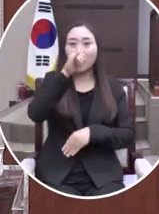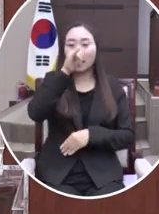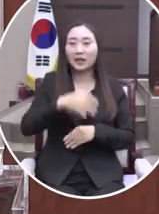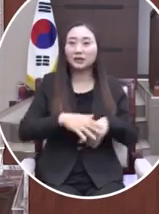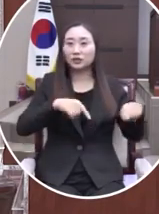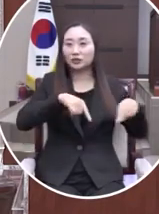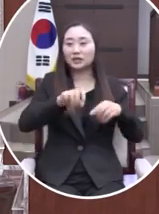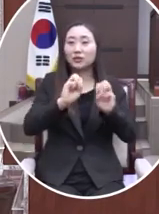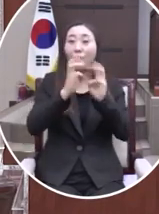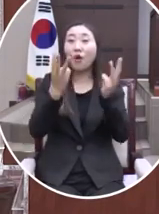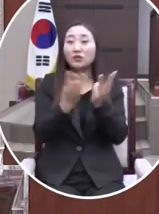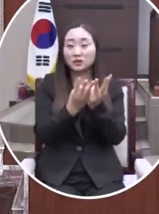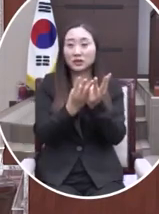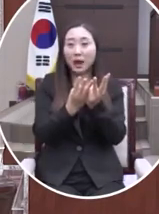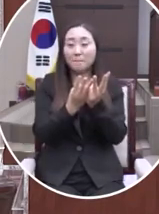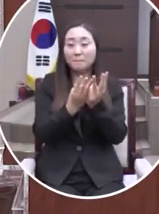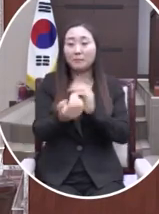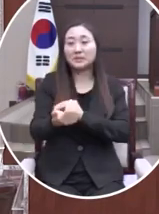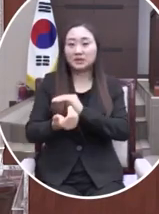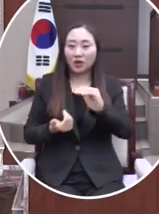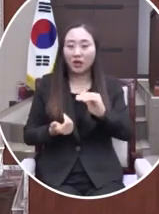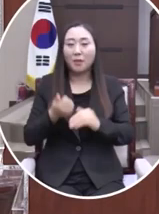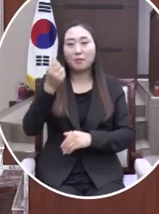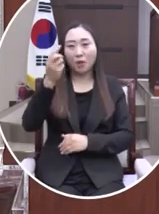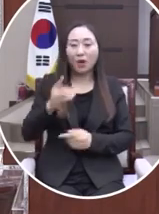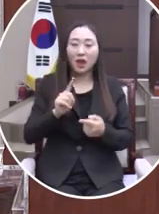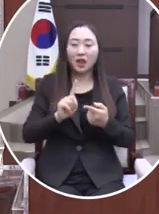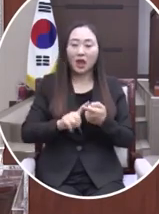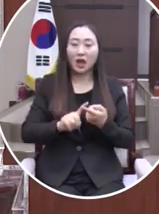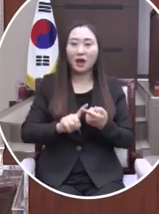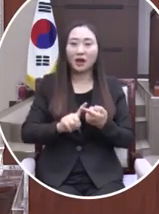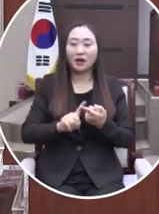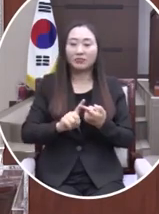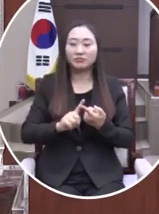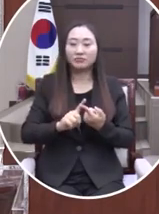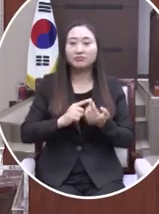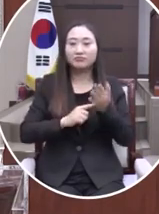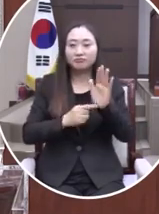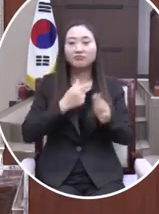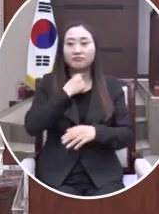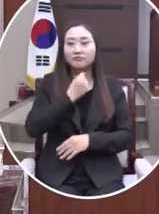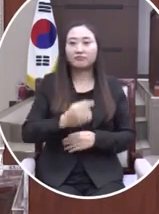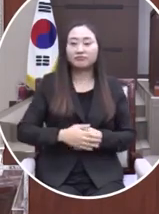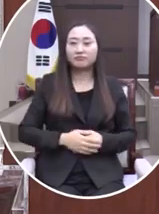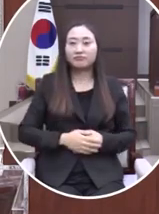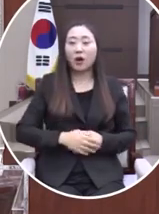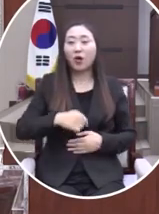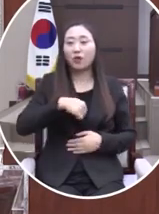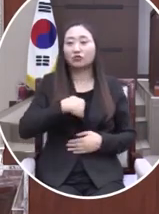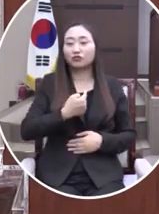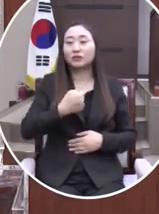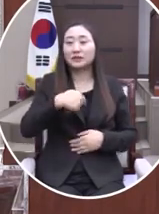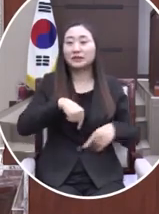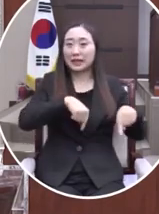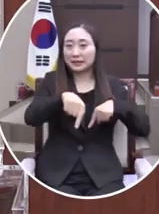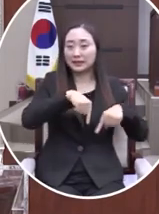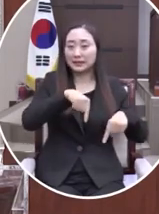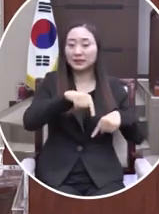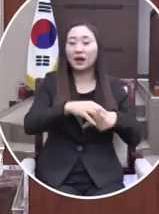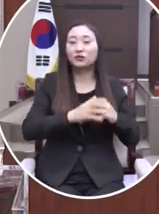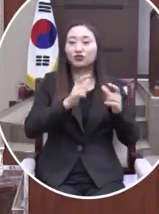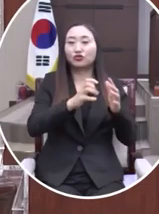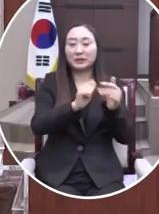주민자치위원 워크샵을 앞두고 몇 가지 이야기거리를 공유하고자 합니다. 주민자치회는